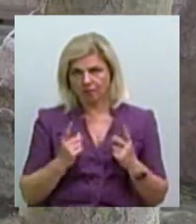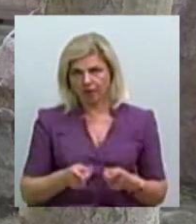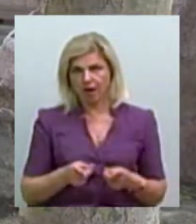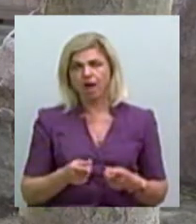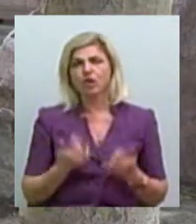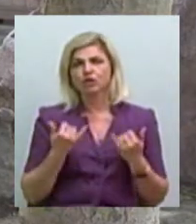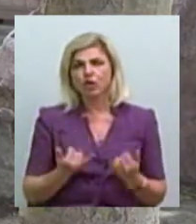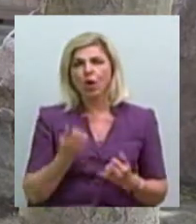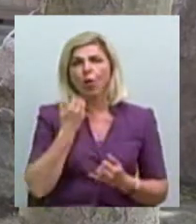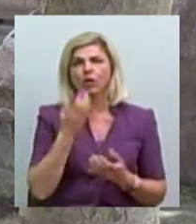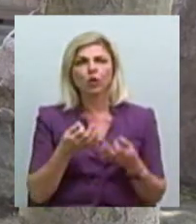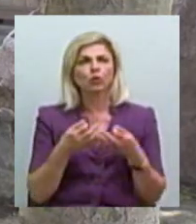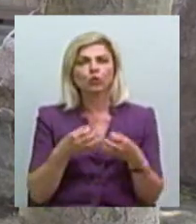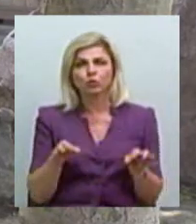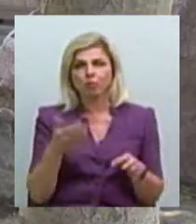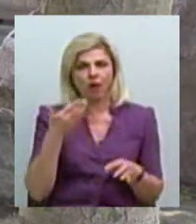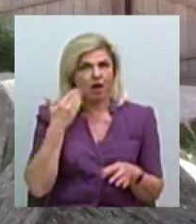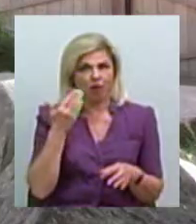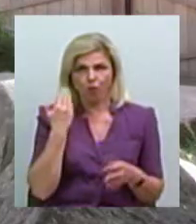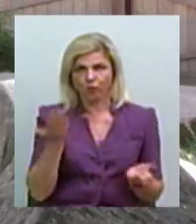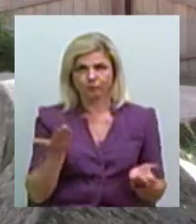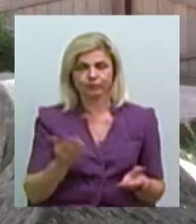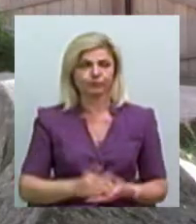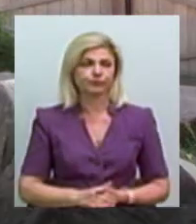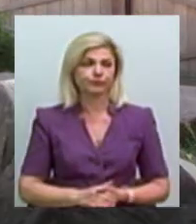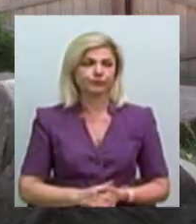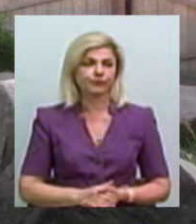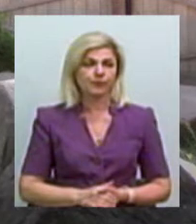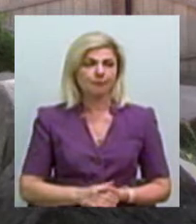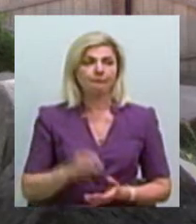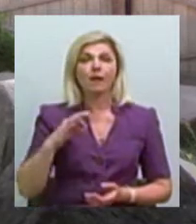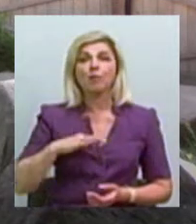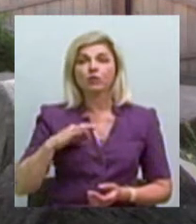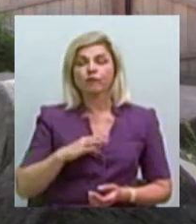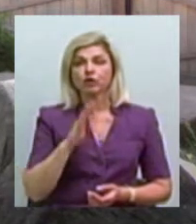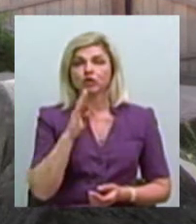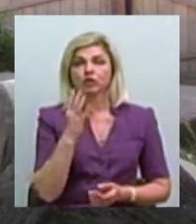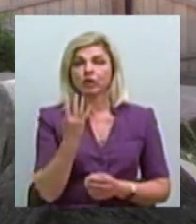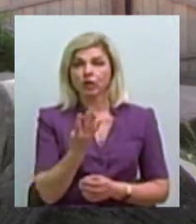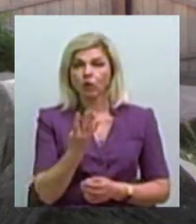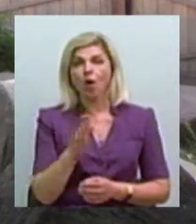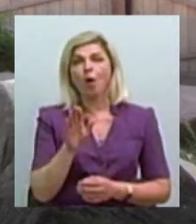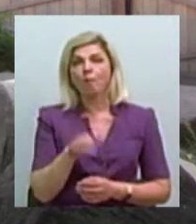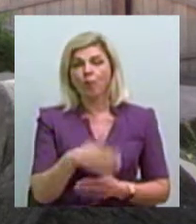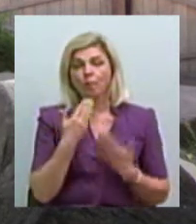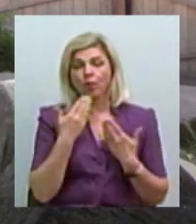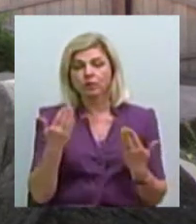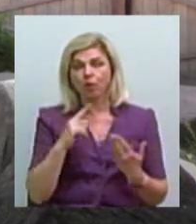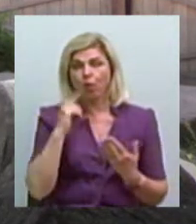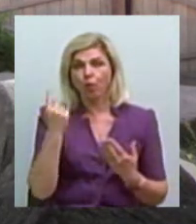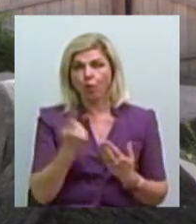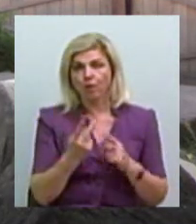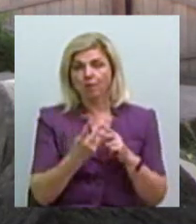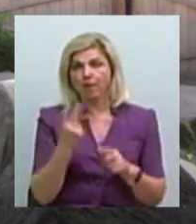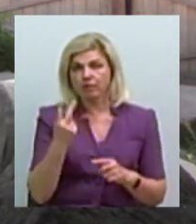його доступність стала дуже легкою. Споживав я 4 роки. Потім я останній рік, останні